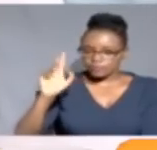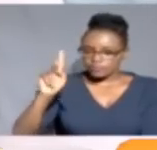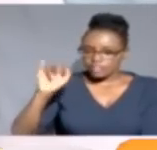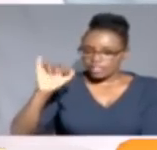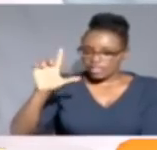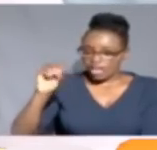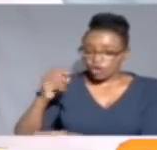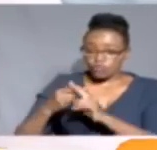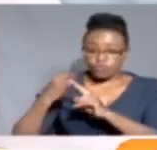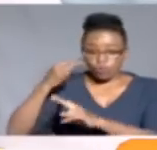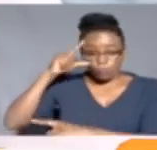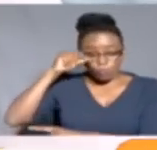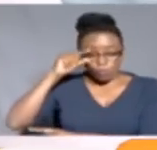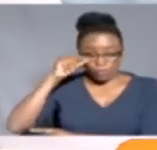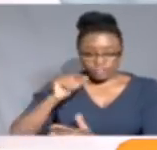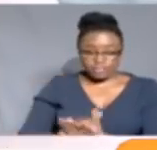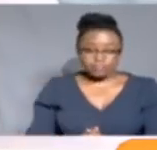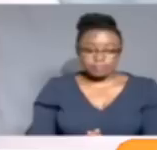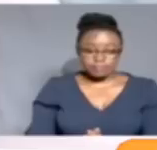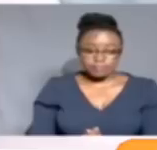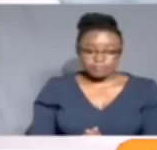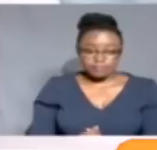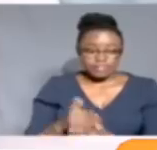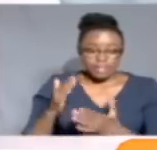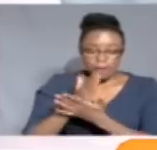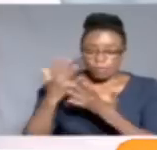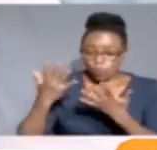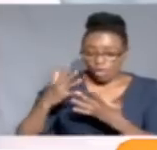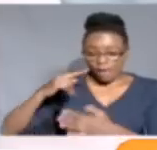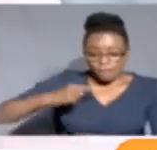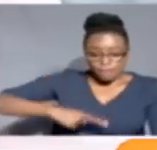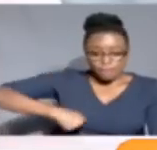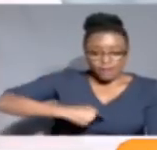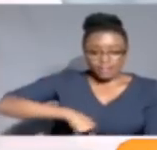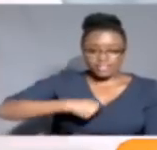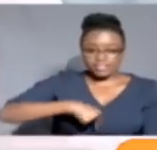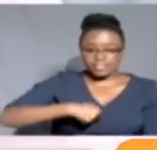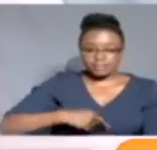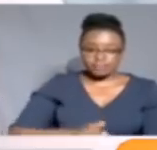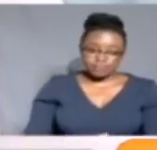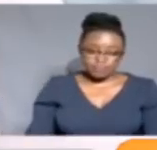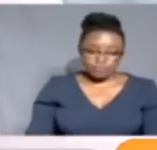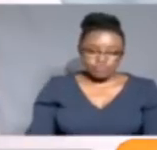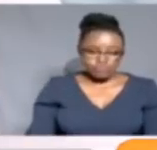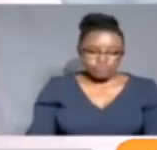Natoka Mombasa. Sehemu ya Malindi.